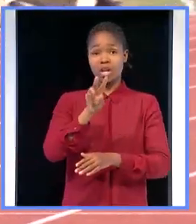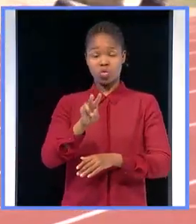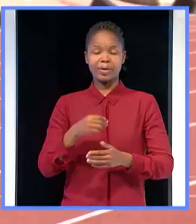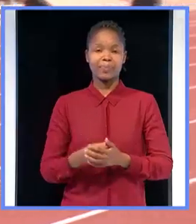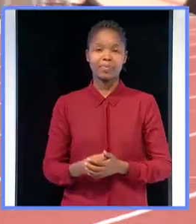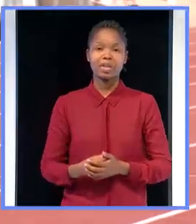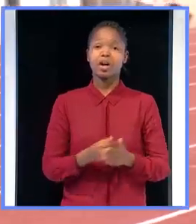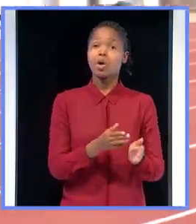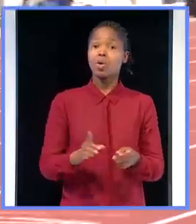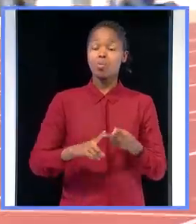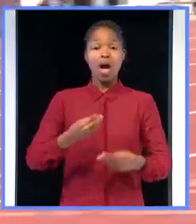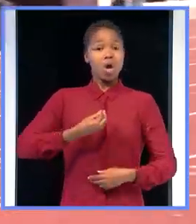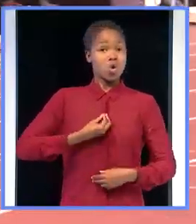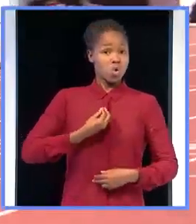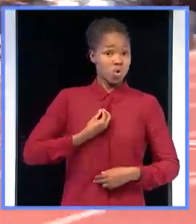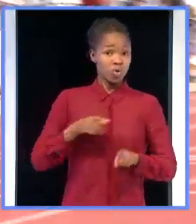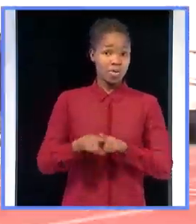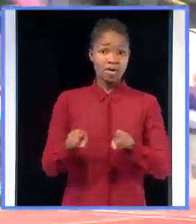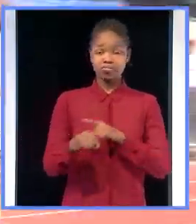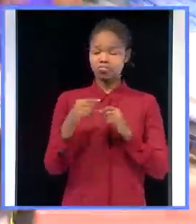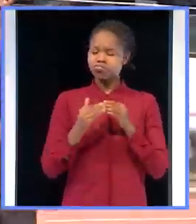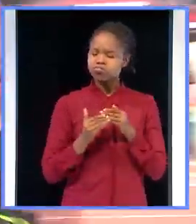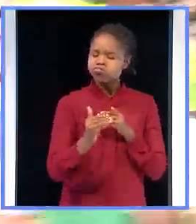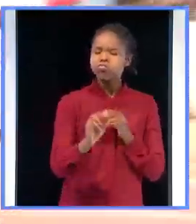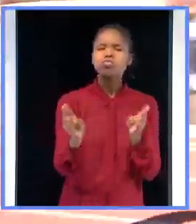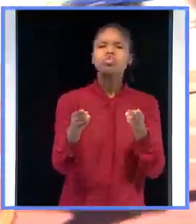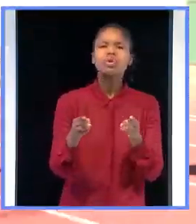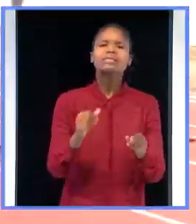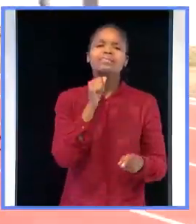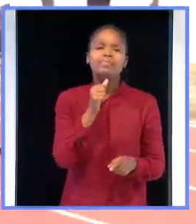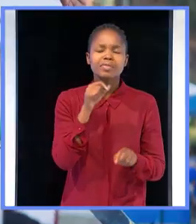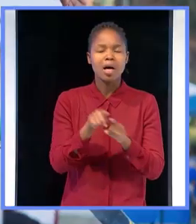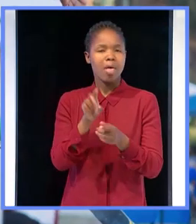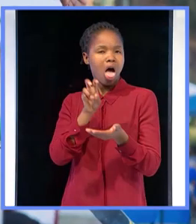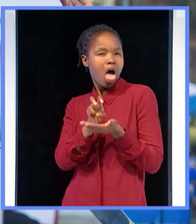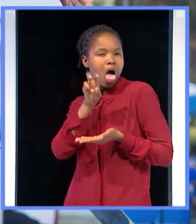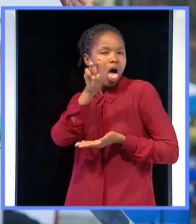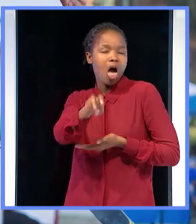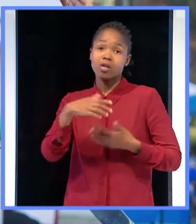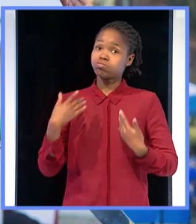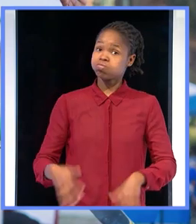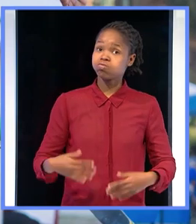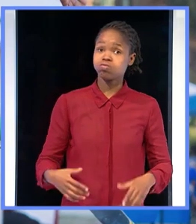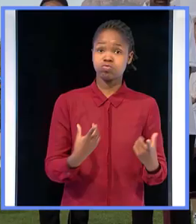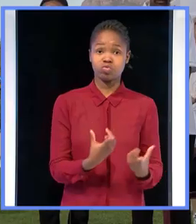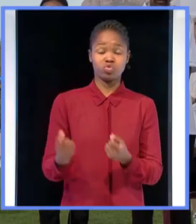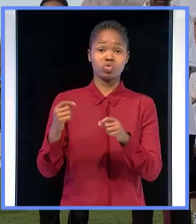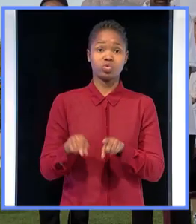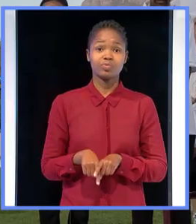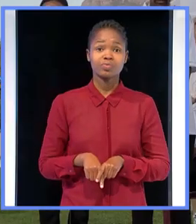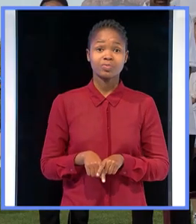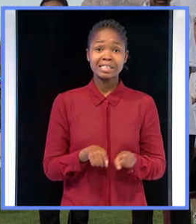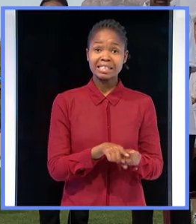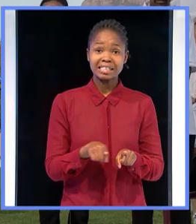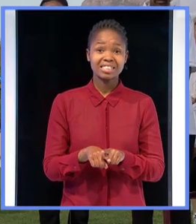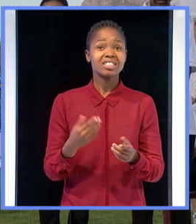nou ouens kry wat tot 5 spring. En dan die seniors is waar die competitie een beetje tawe raak. En dan spring ons maar 6 en dan ja, sien wie kan